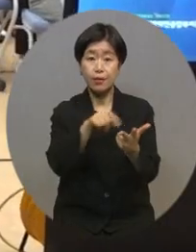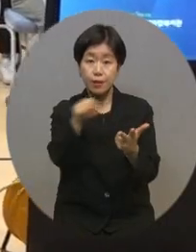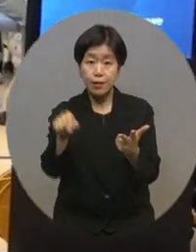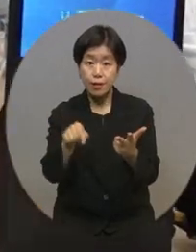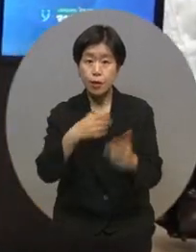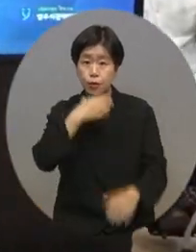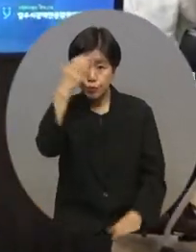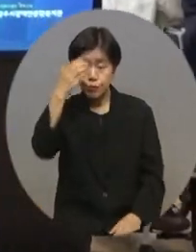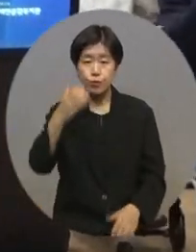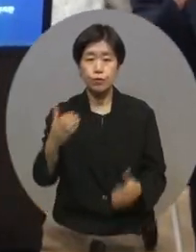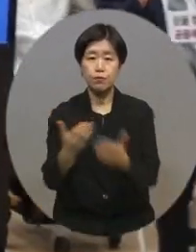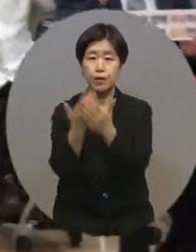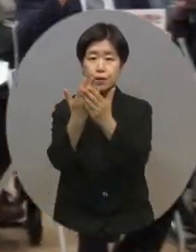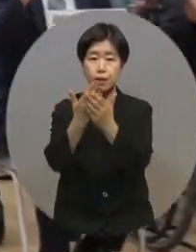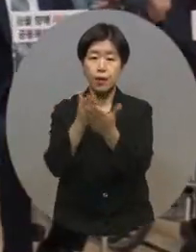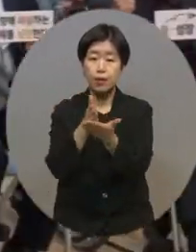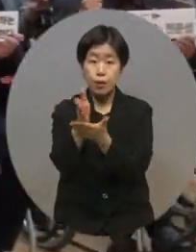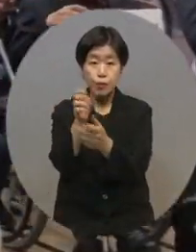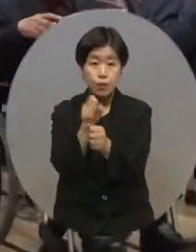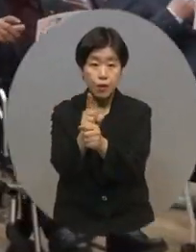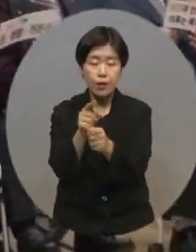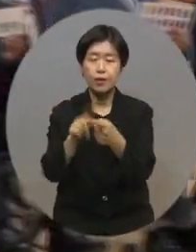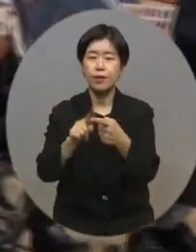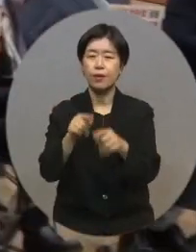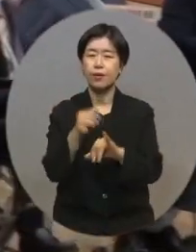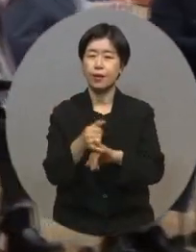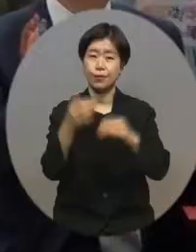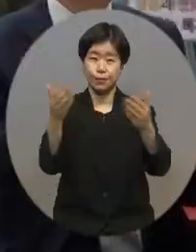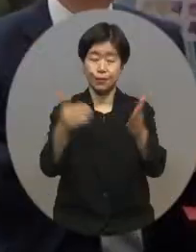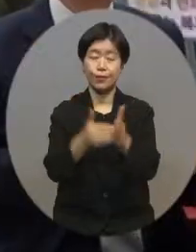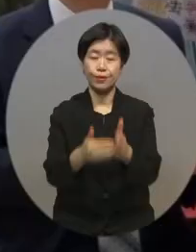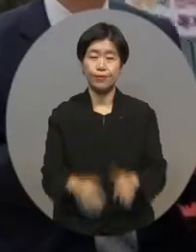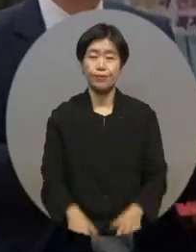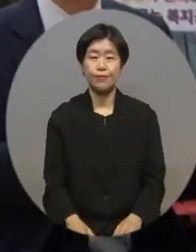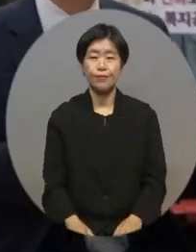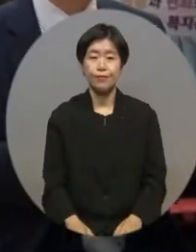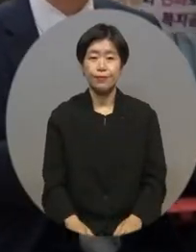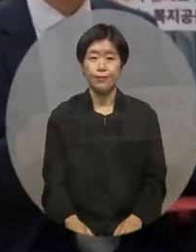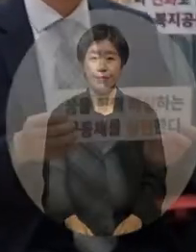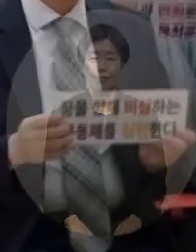꿈과 성장, 전문성을 약속했습니다. 복지TV 경기방송 정은선입니다.